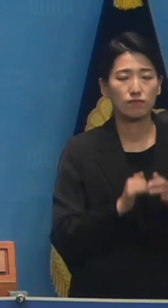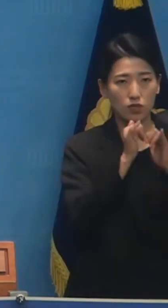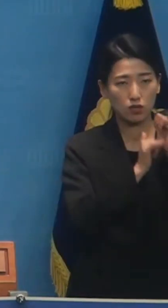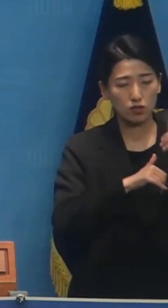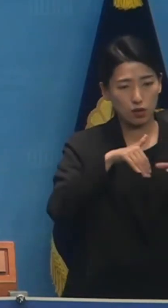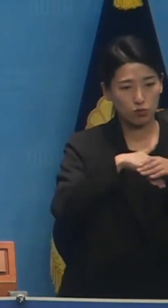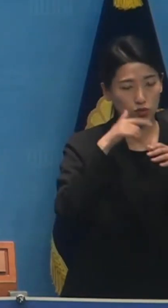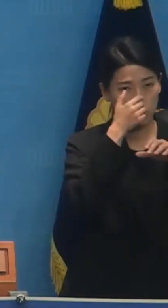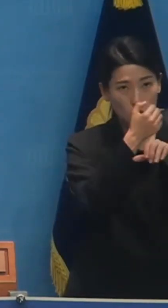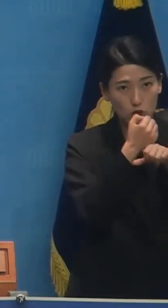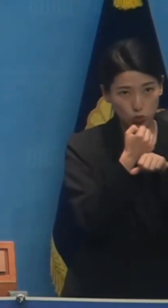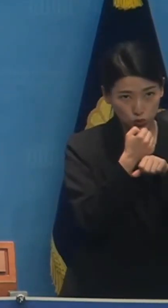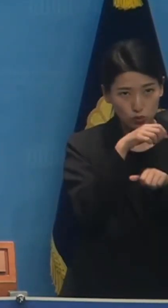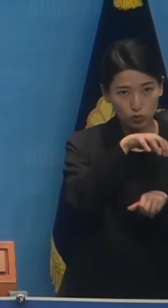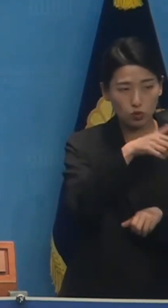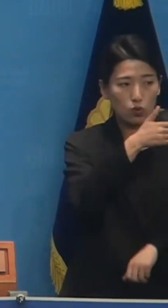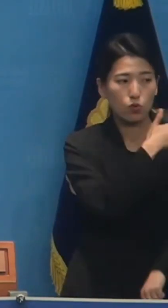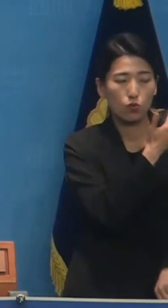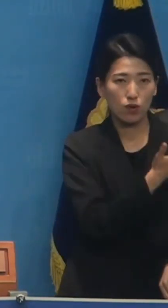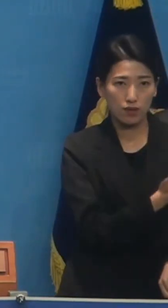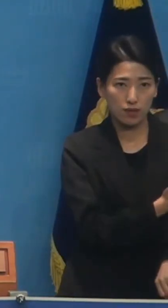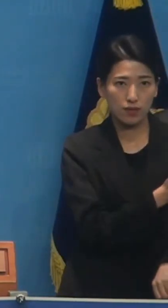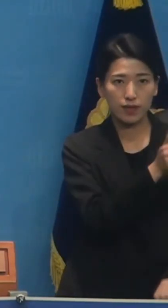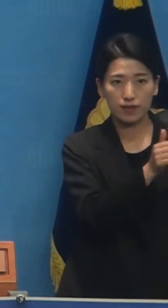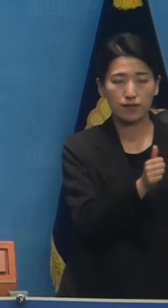종해역사문화연구소 권태운 소장님이십니다.